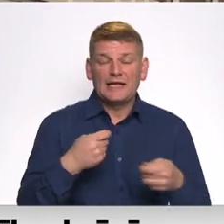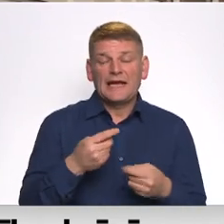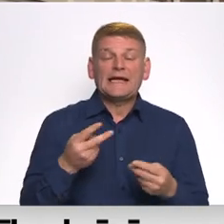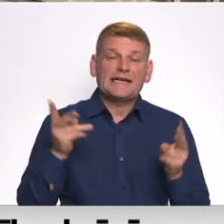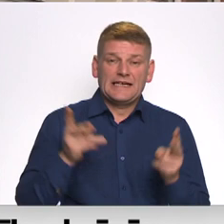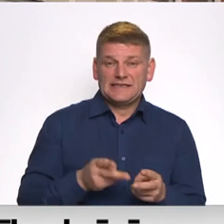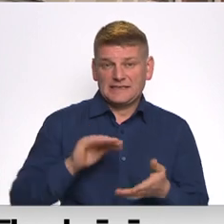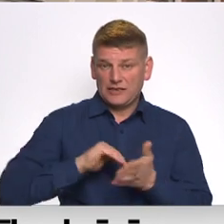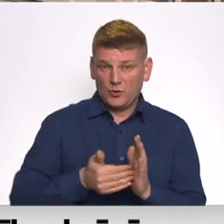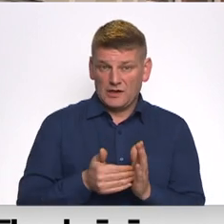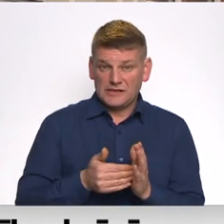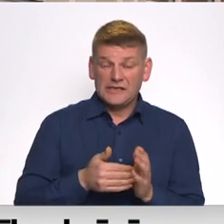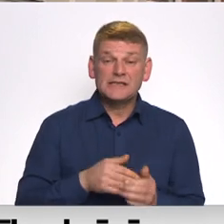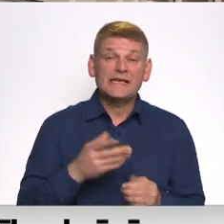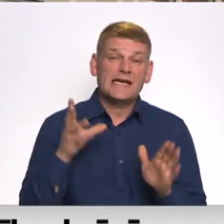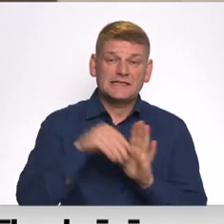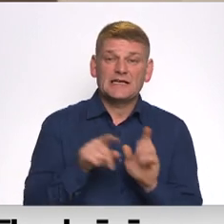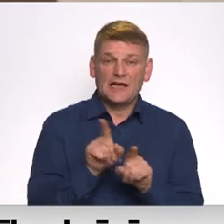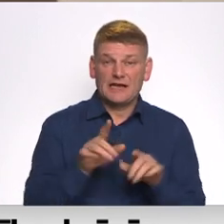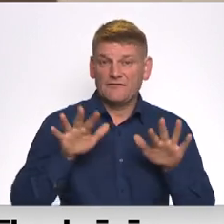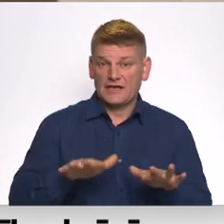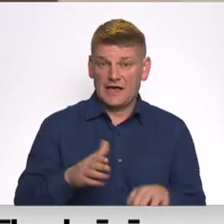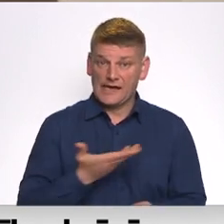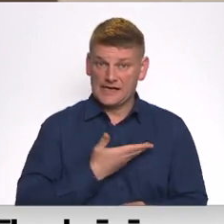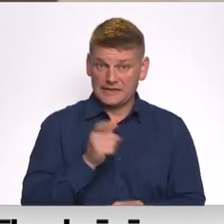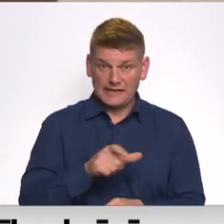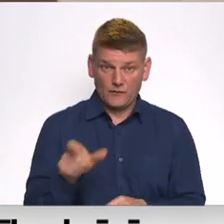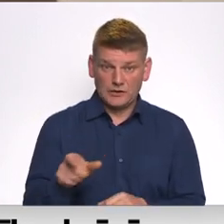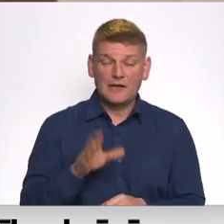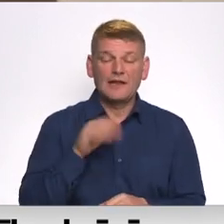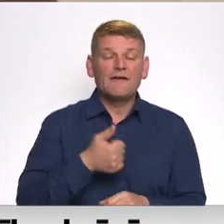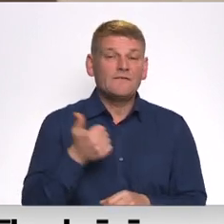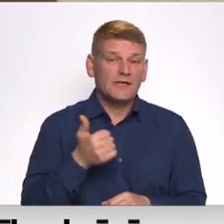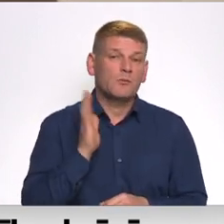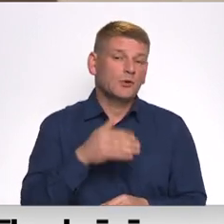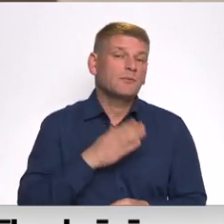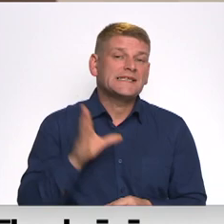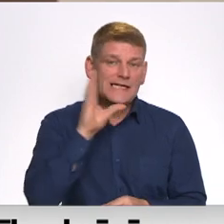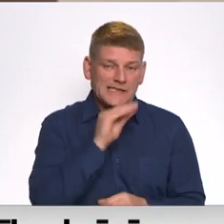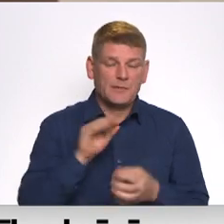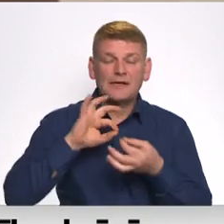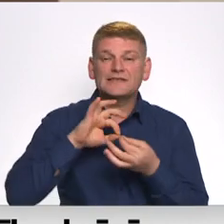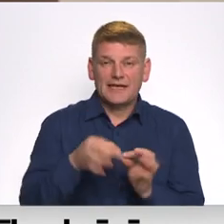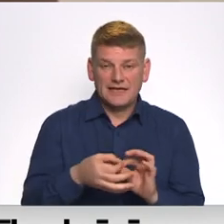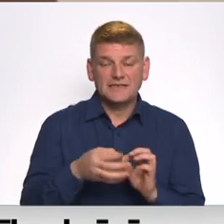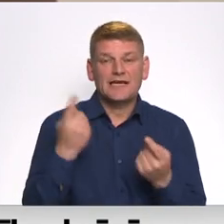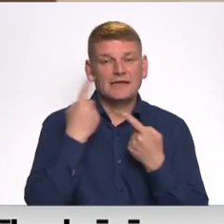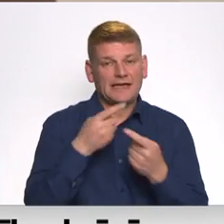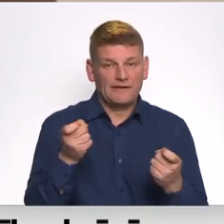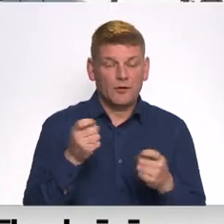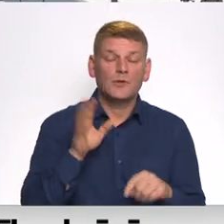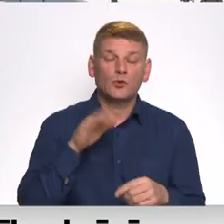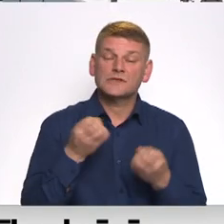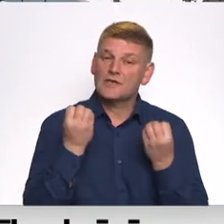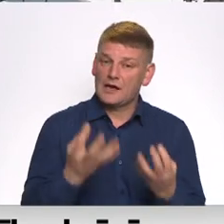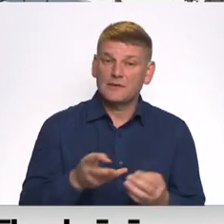krīzes situācijas. Iesaistīt arī vietējie iedzīvotāji, lai viņiem būtu pēc iespējas detalizētāka informācija un